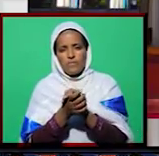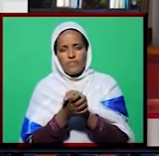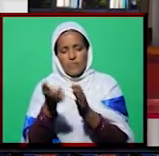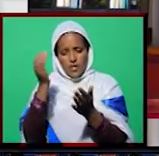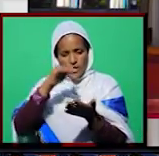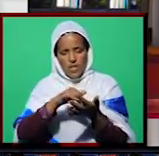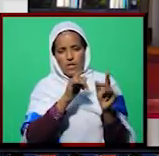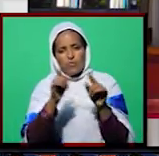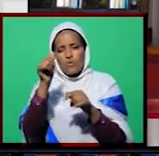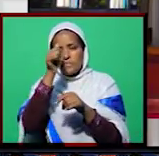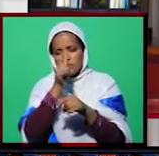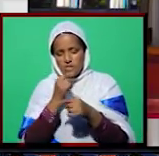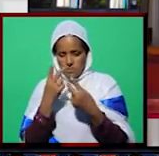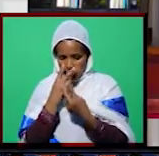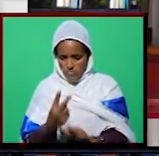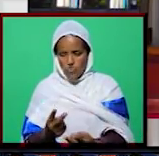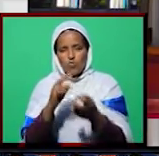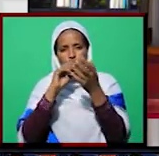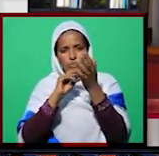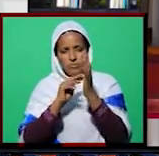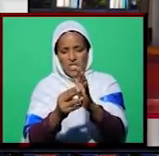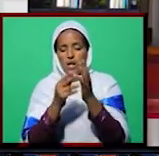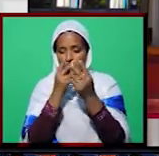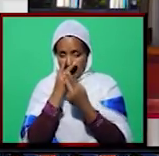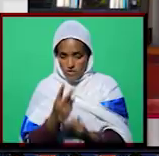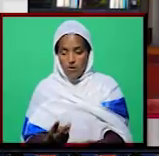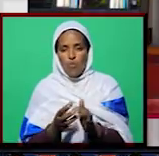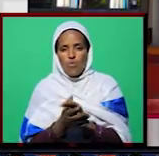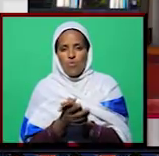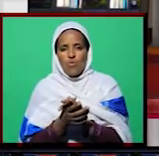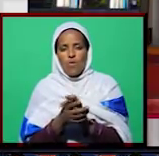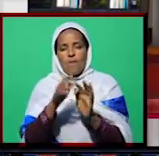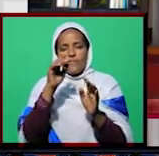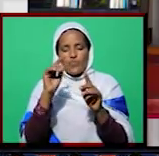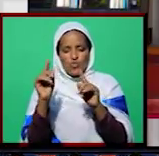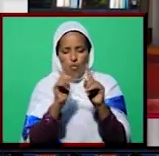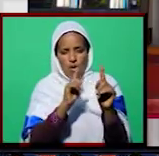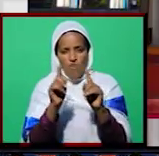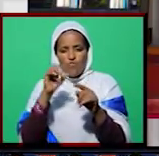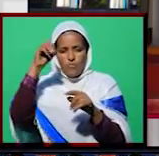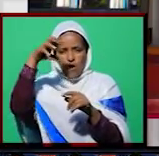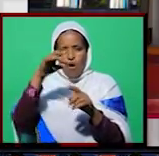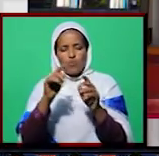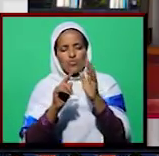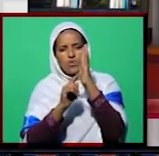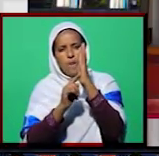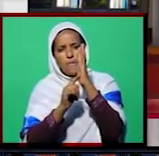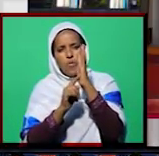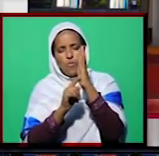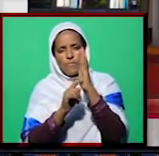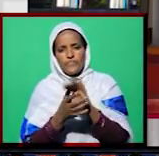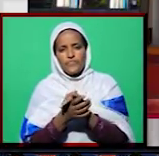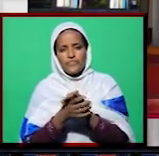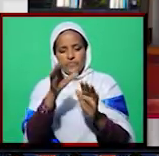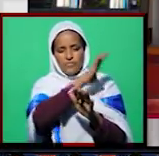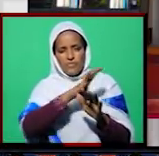ታሪኩ። እንደገናም በምስጢርም ስንመለከት በምሳሌም ስንመለከት ማህቶቱ ጧፉ ወይም ብርሃኑ